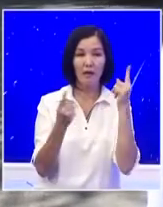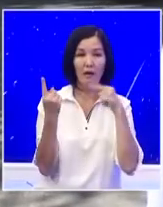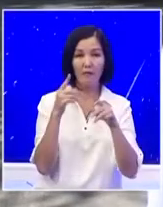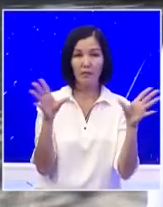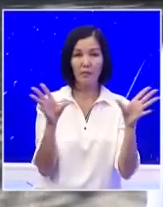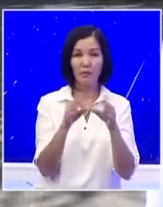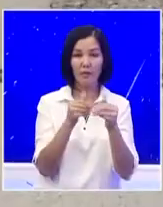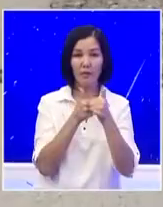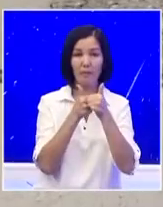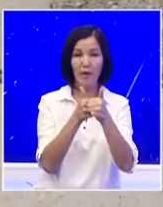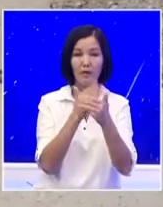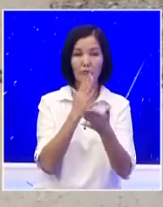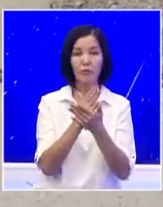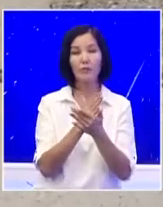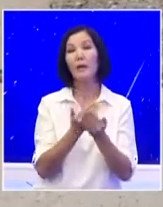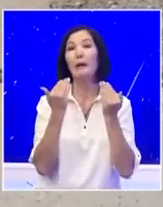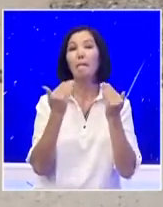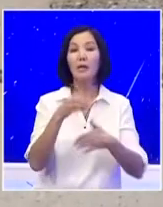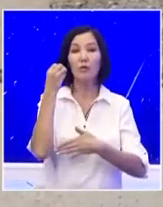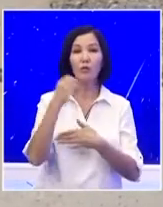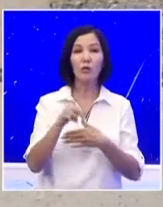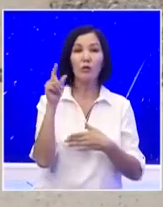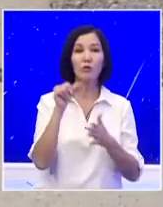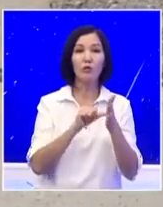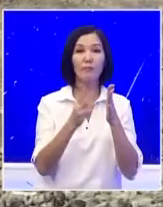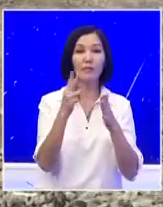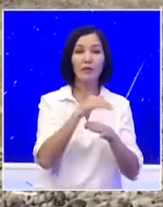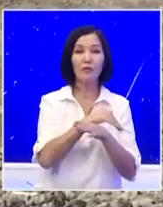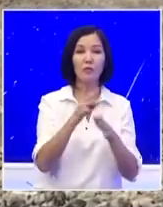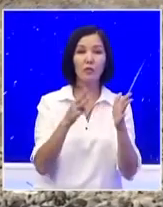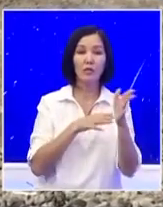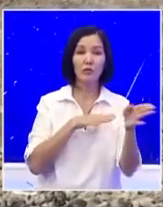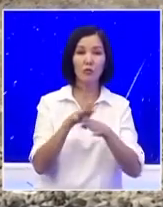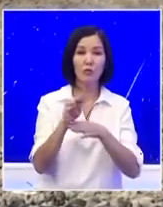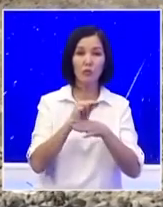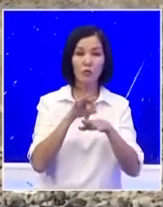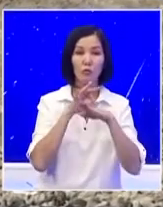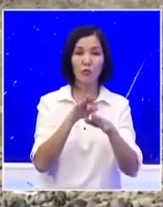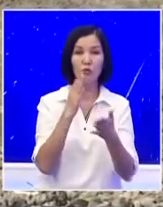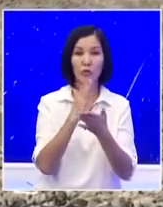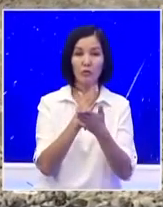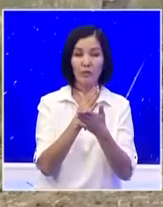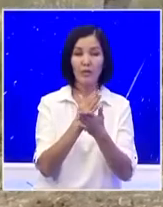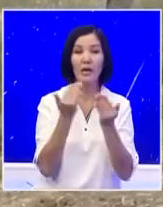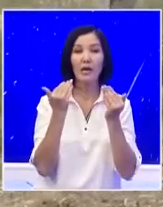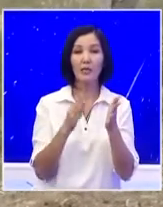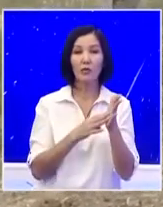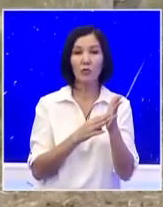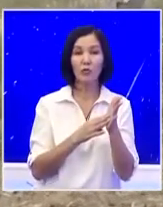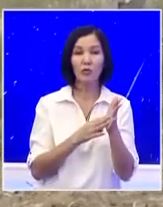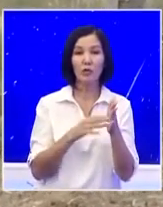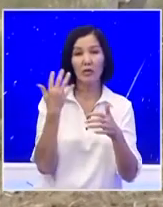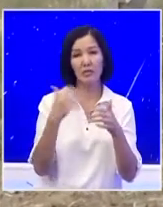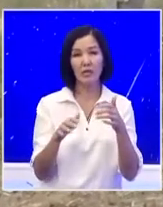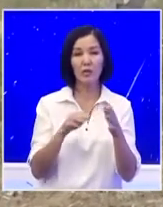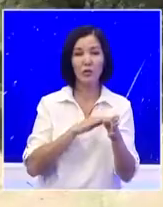жүріп қарап жүрміз. Биыл аудан орталығындағы 162 көшенің 8-іне күрделі жөндеу жұмыстары жүргізіліп жатыр. 9-ы ағымдағы жөндеуден